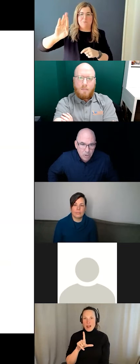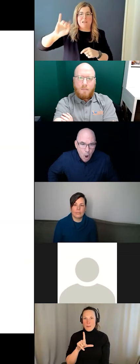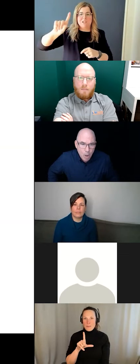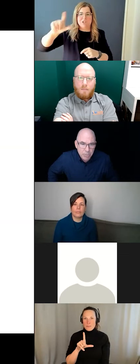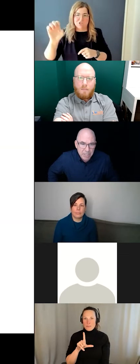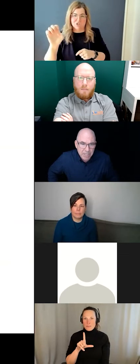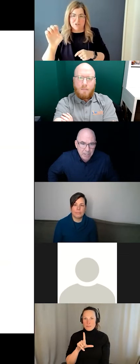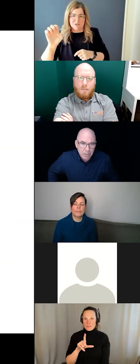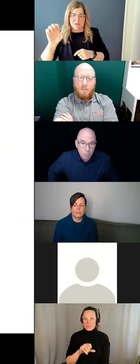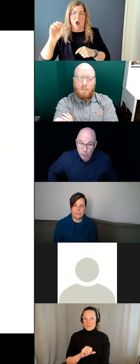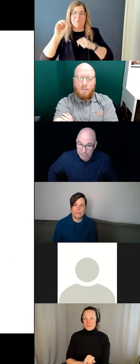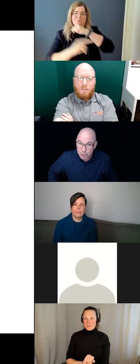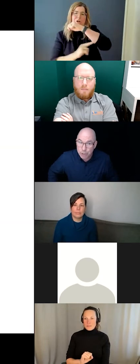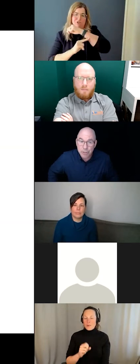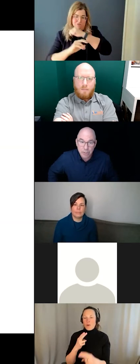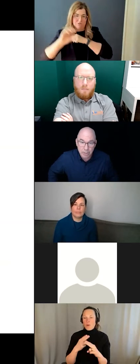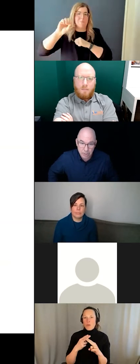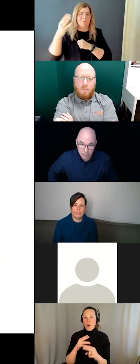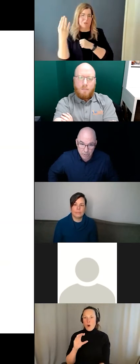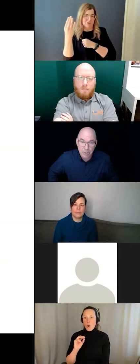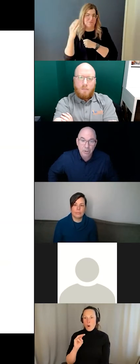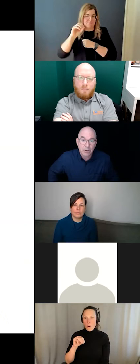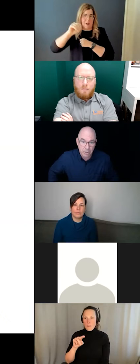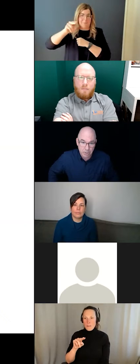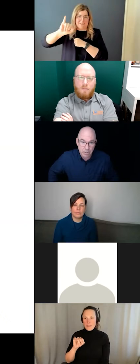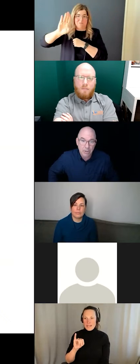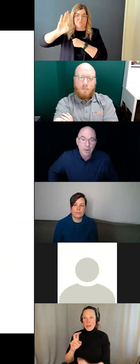Et cette organisation qui s'appelle